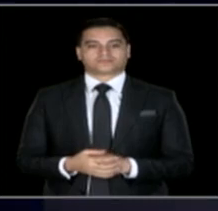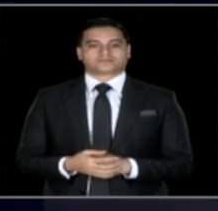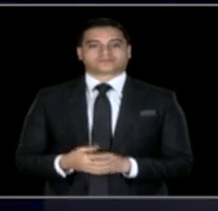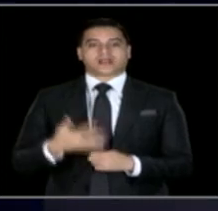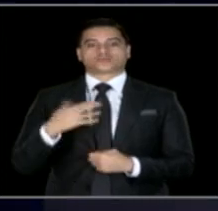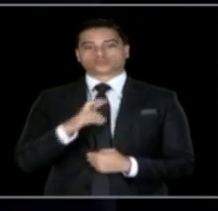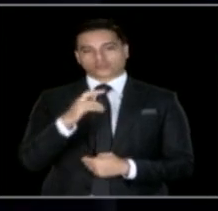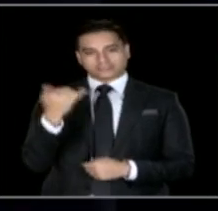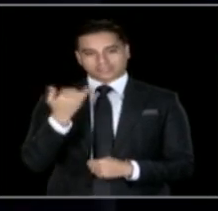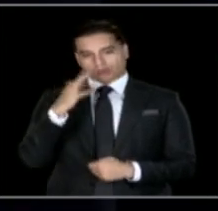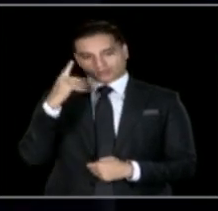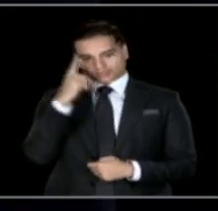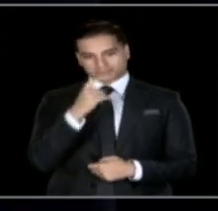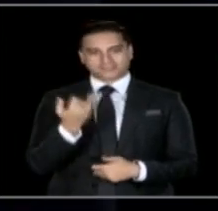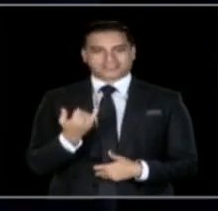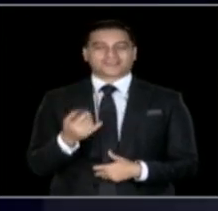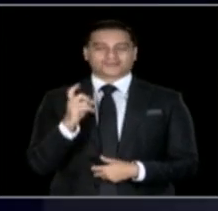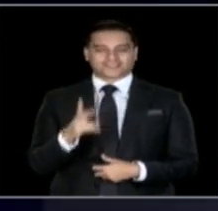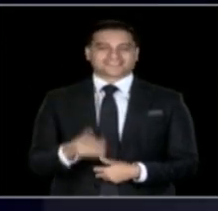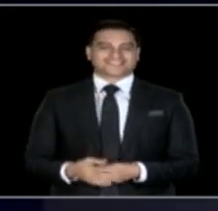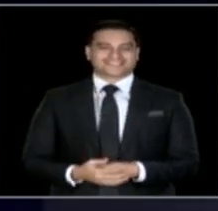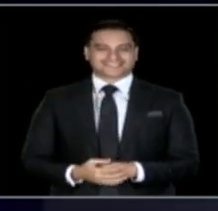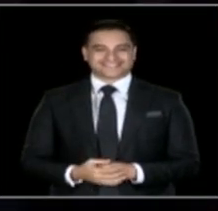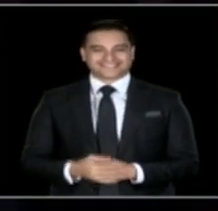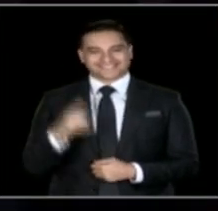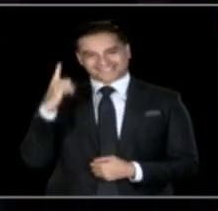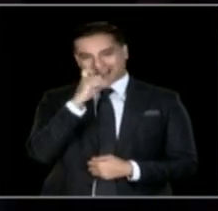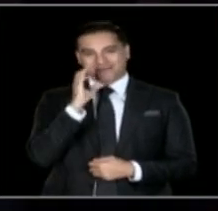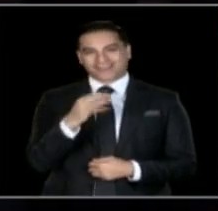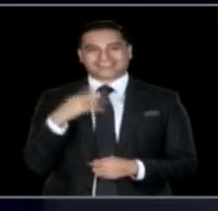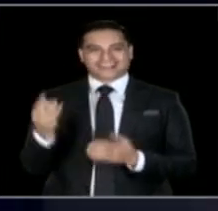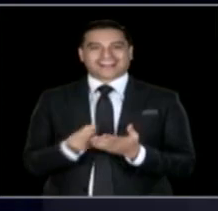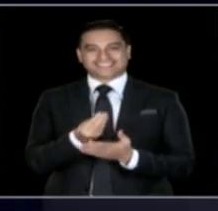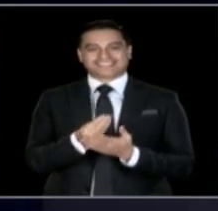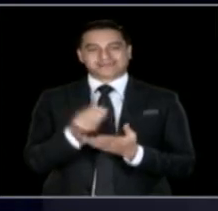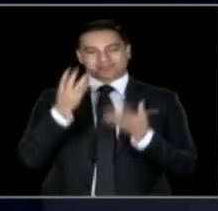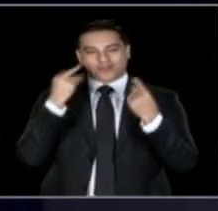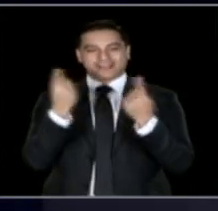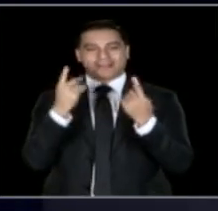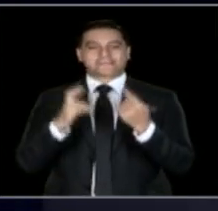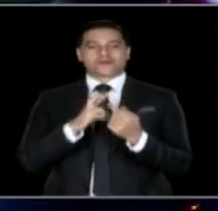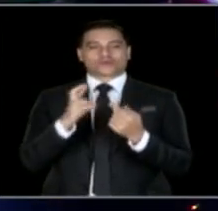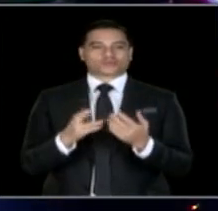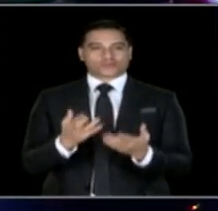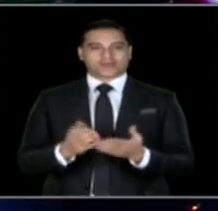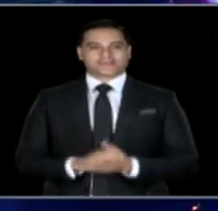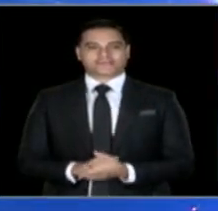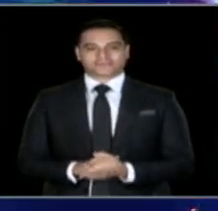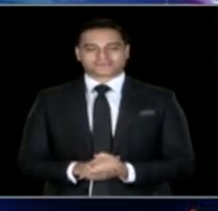عايزين سؤال سهل ولا صعب؟ سهل. حاضر، هجيب لكم سؤال صعب جدا. معلومات عامة، والسؤال هو